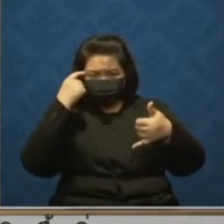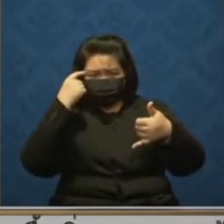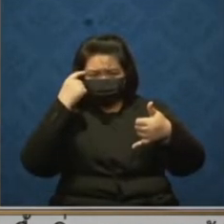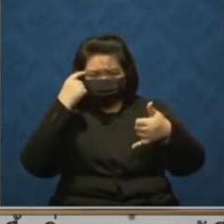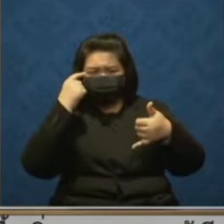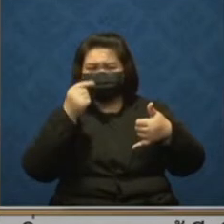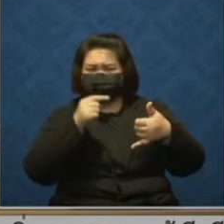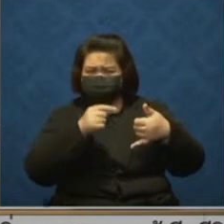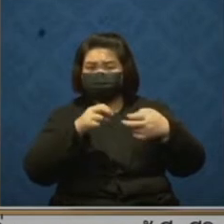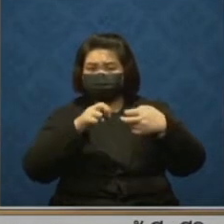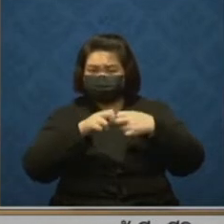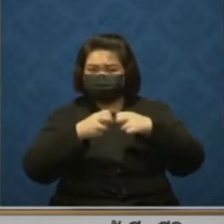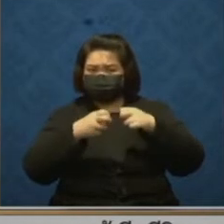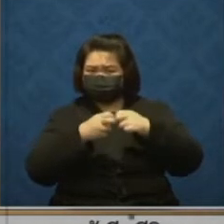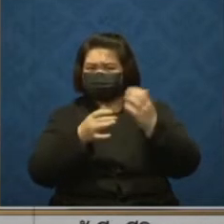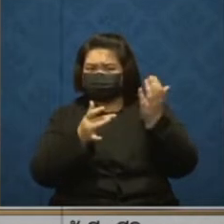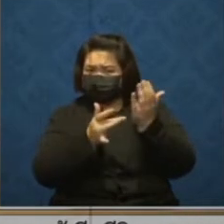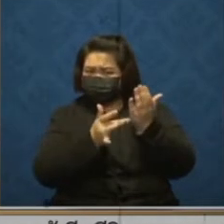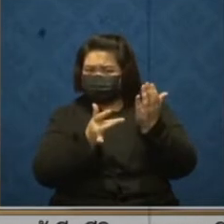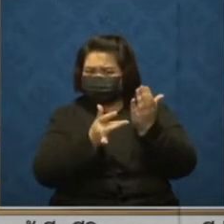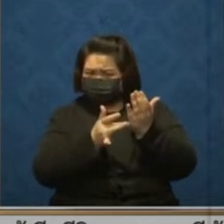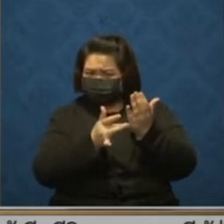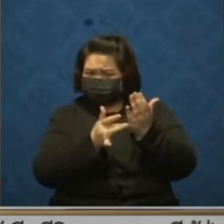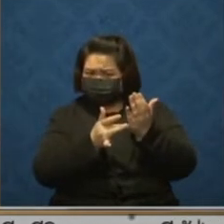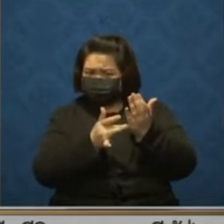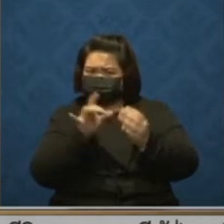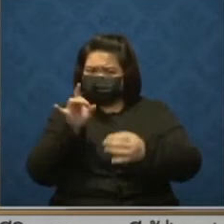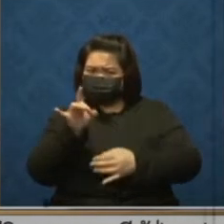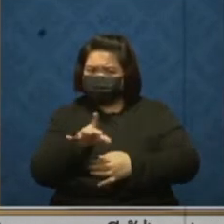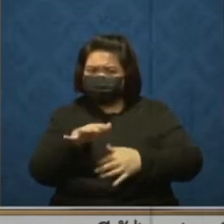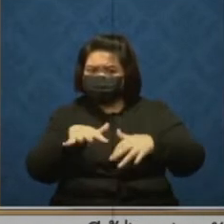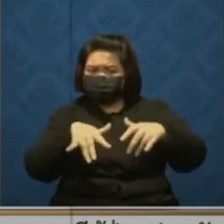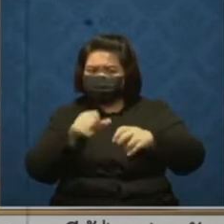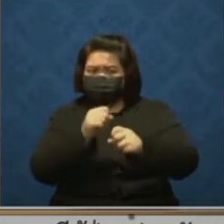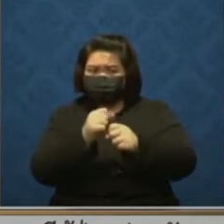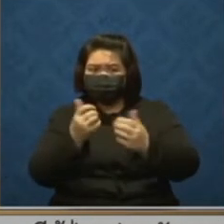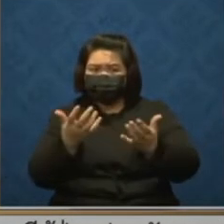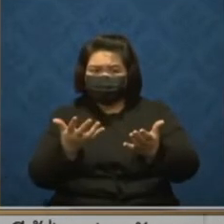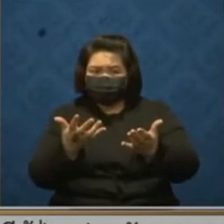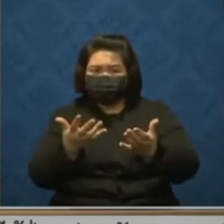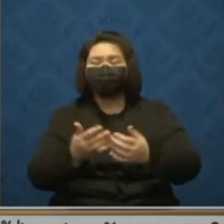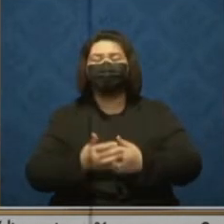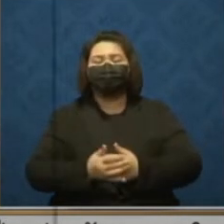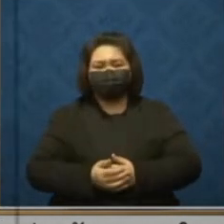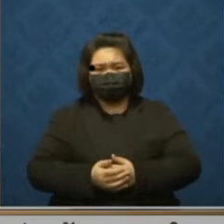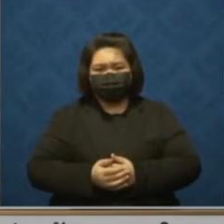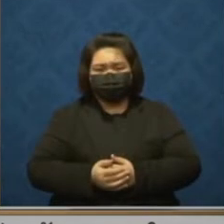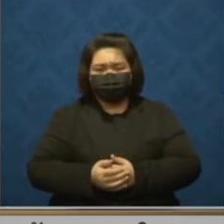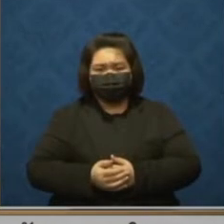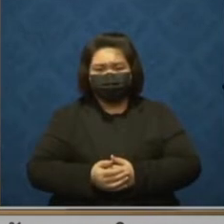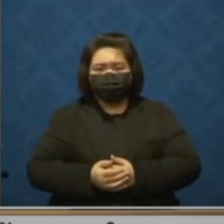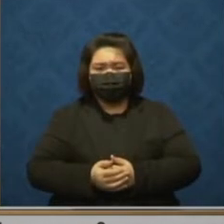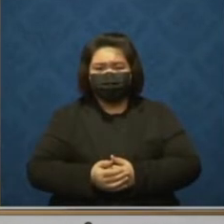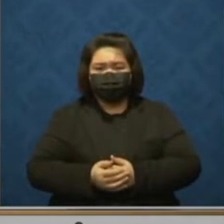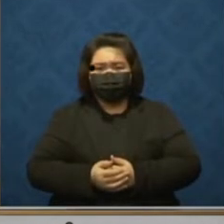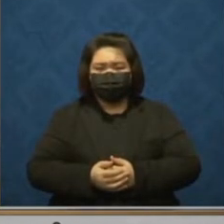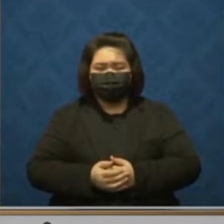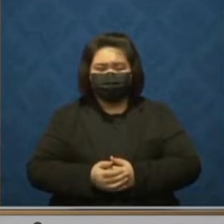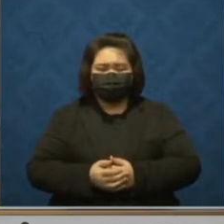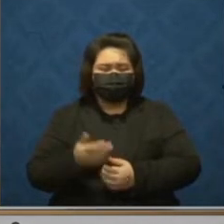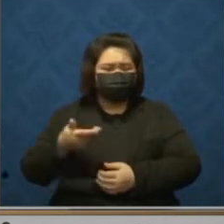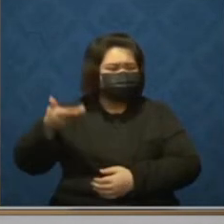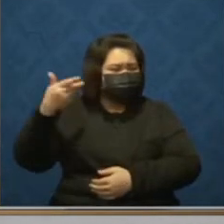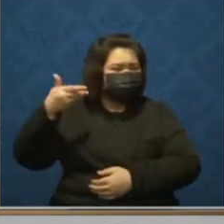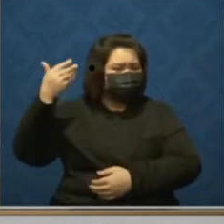ไซเบอร์เล่นงานประชาชนอย่างไรเราลองมาไล่เรียงกันดูครับว่าตลอดหลายปีที่ผ่านมา